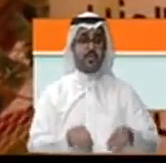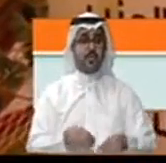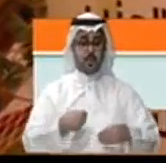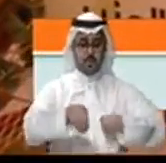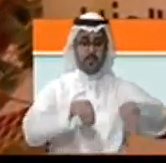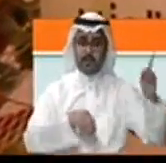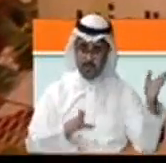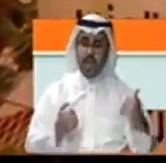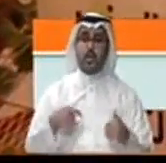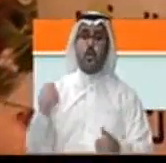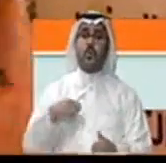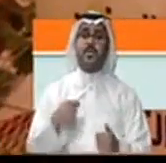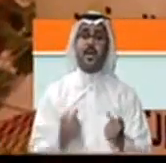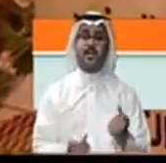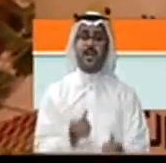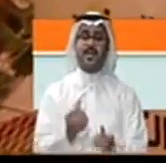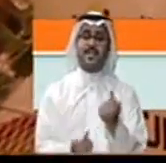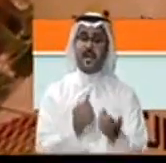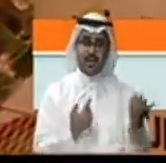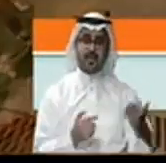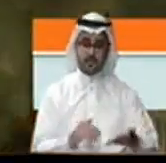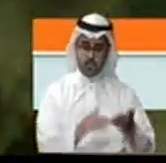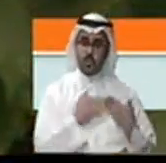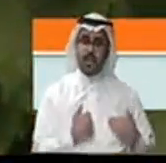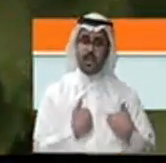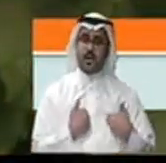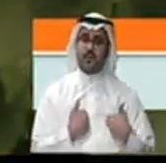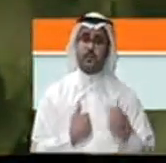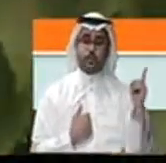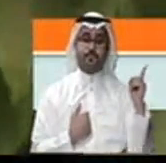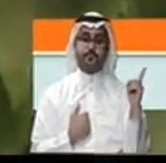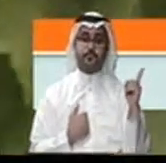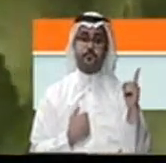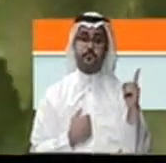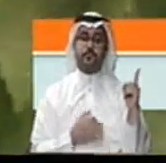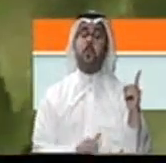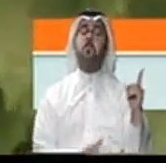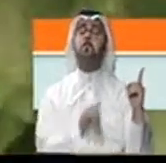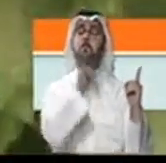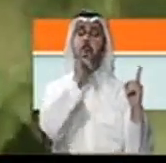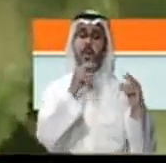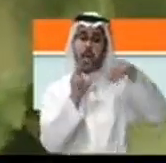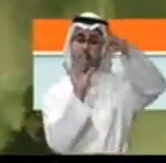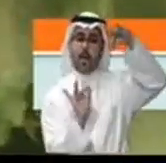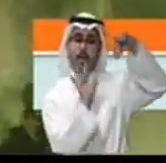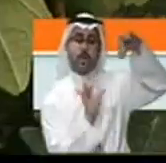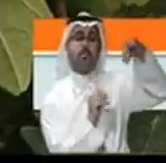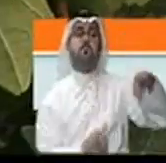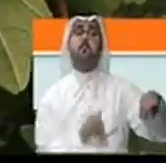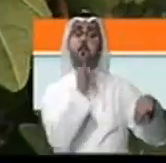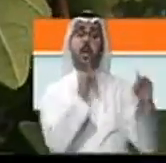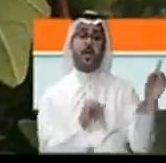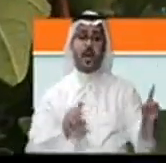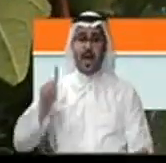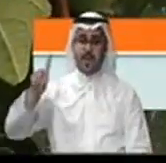التجار، ما في مشكله، مساعده للمزارع. وتشتهر محافظه بلقرن بانتاج انواع مختلفه من العنب